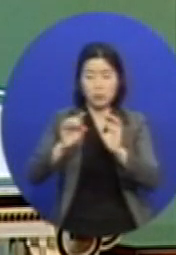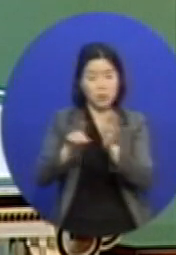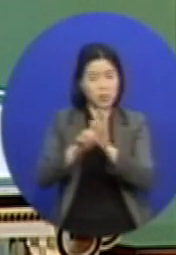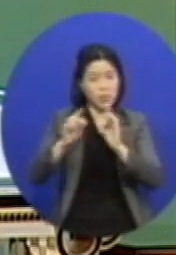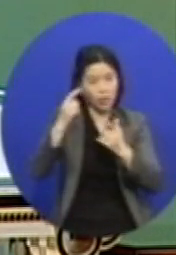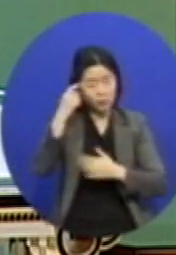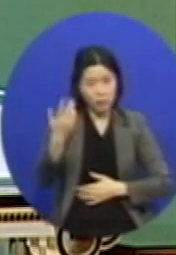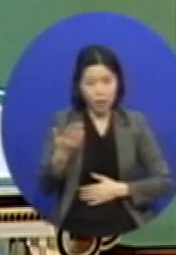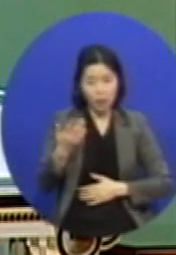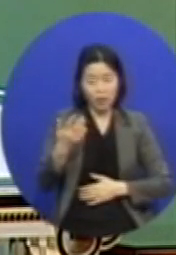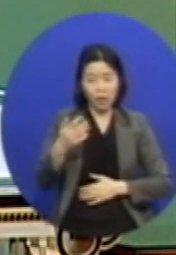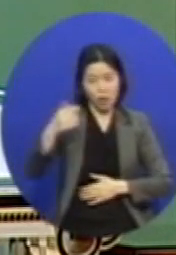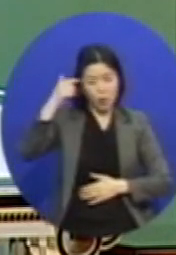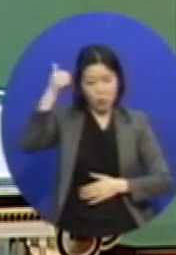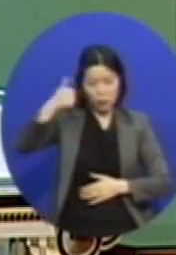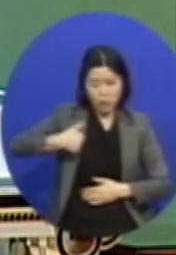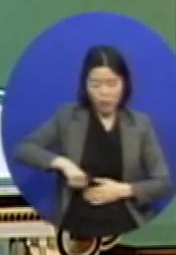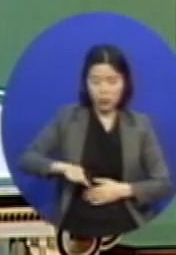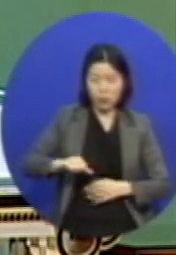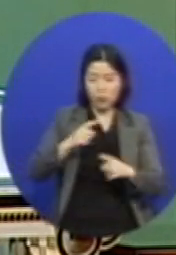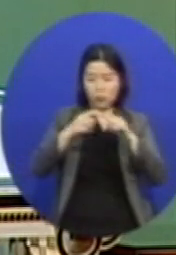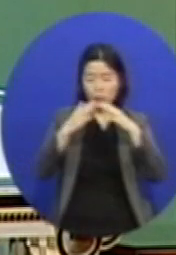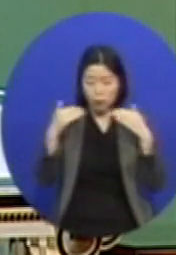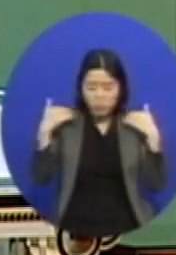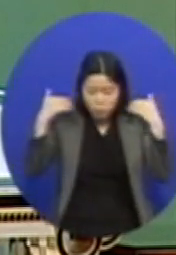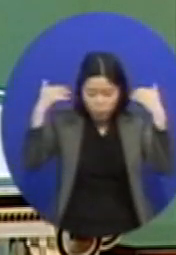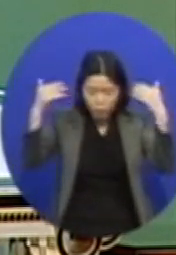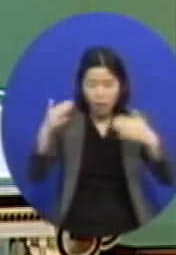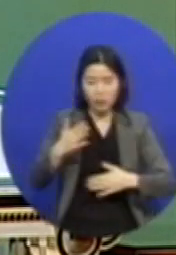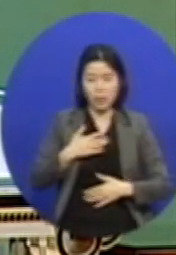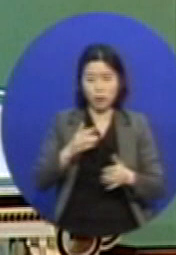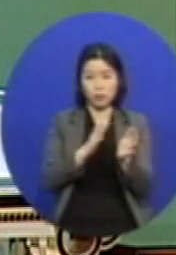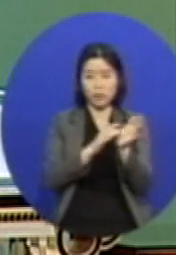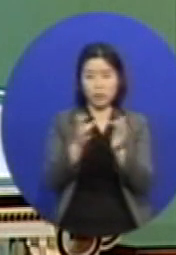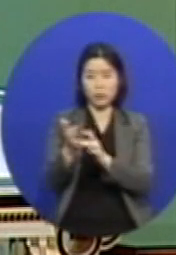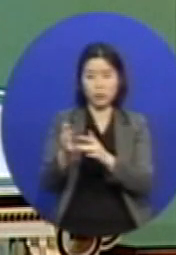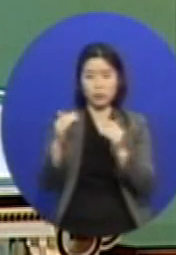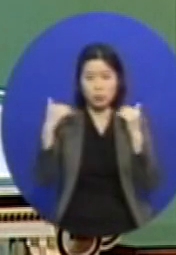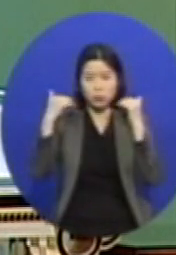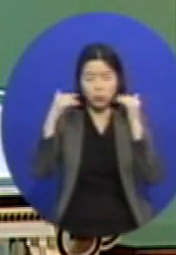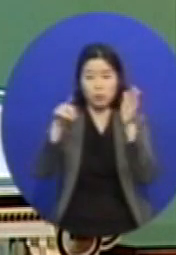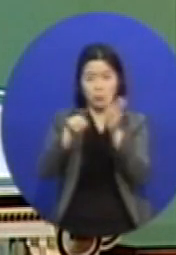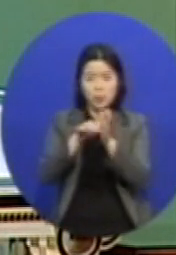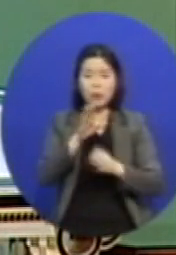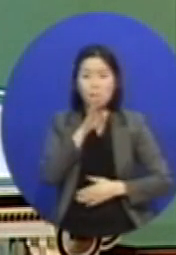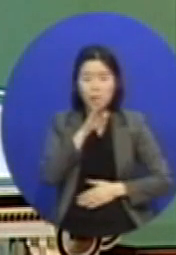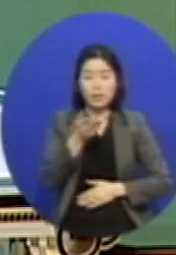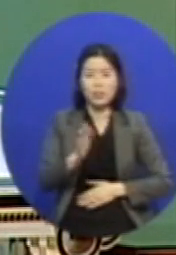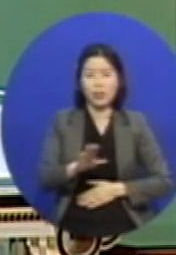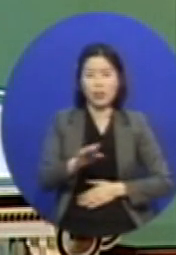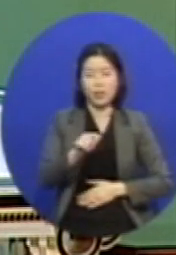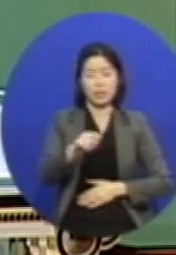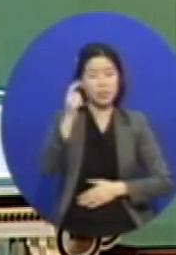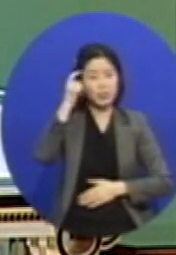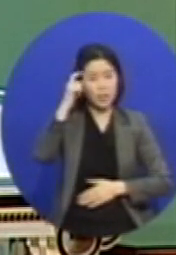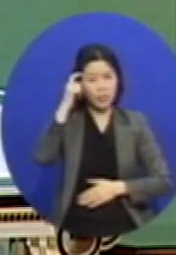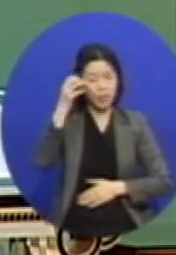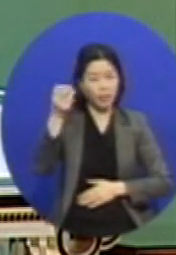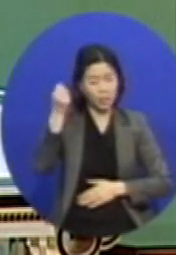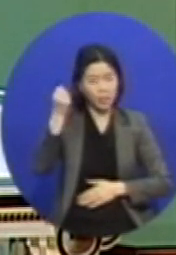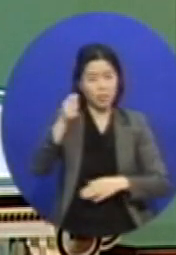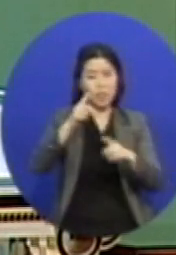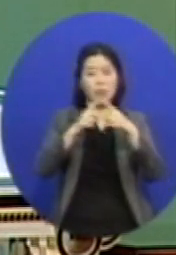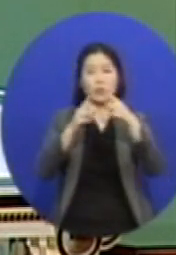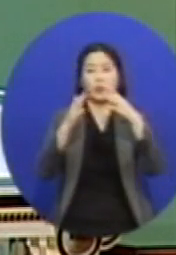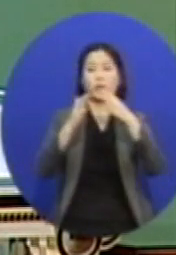목사 아들로 어려서부터 교회에서 잘하고 나도 예수 믿는데 그대로 예수 믿는 다는 생각이 교회 다닌다는